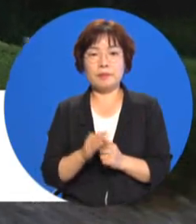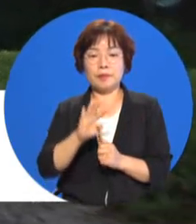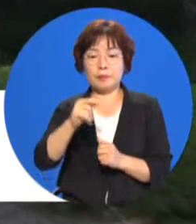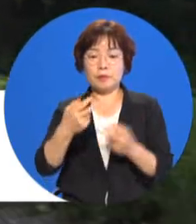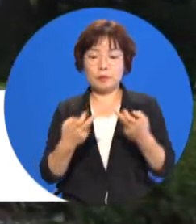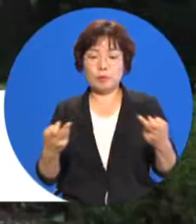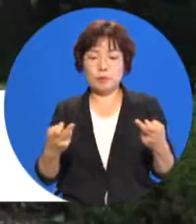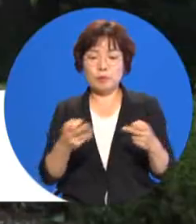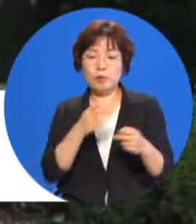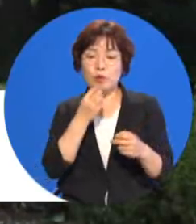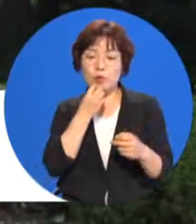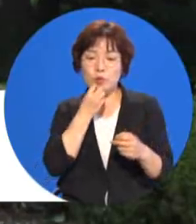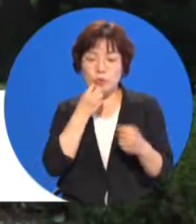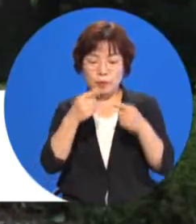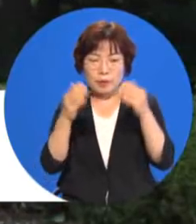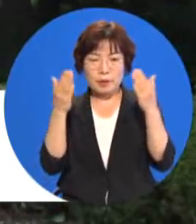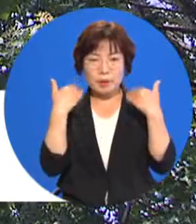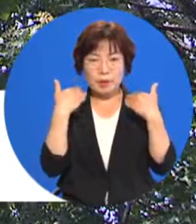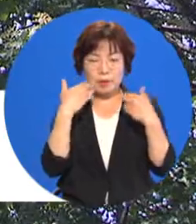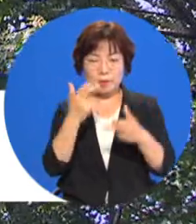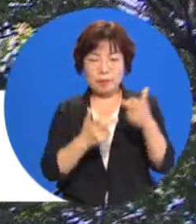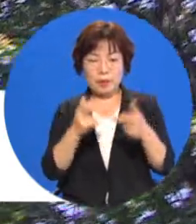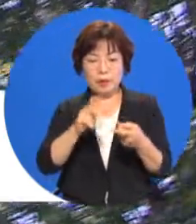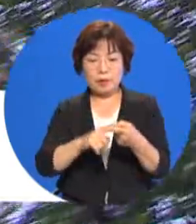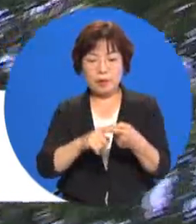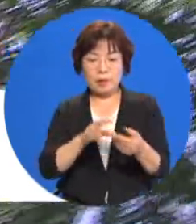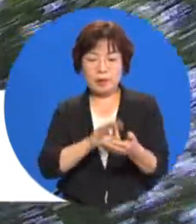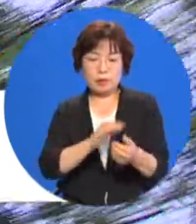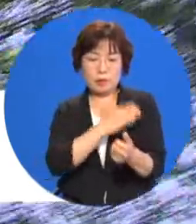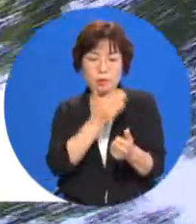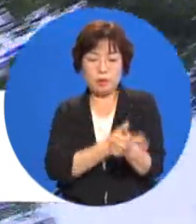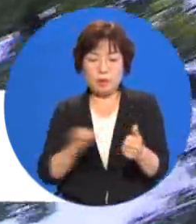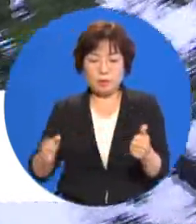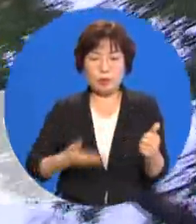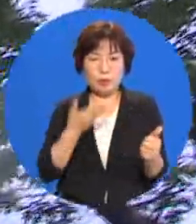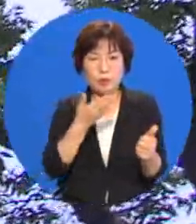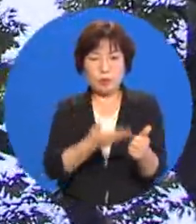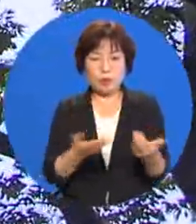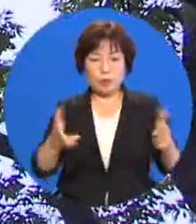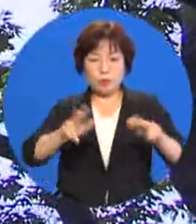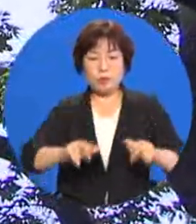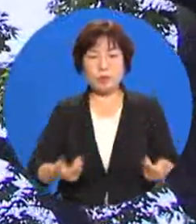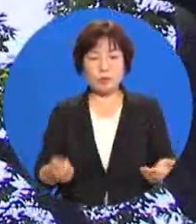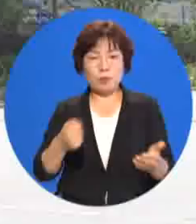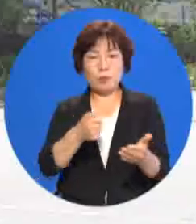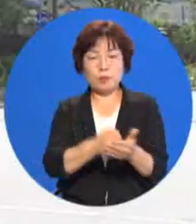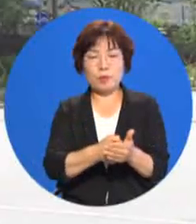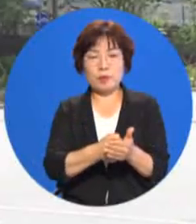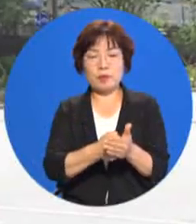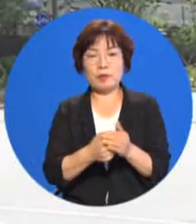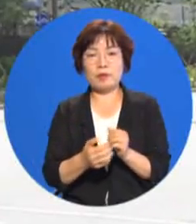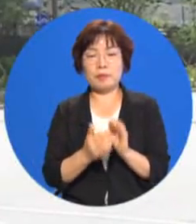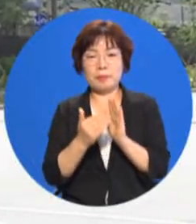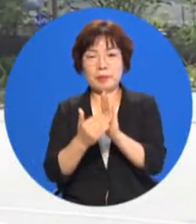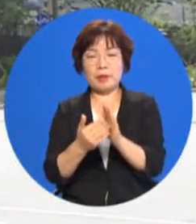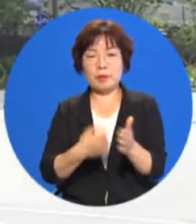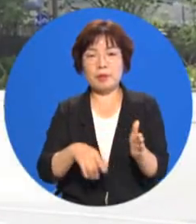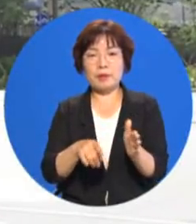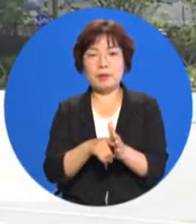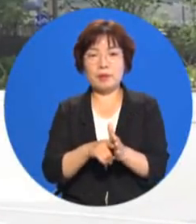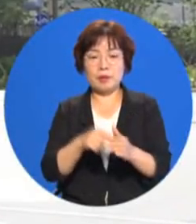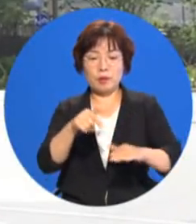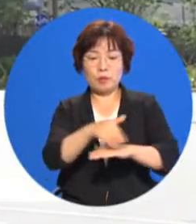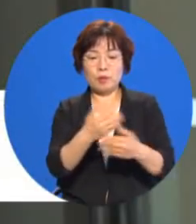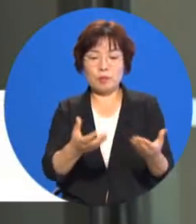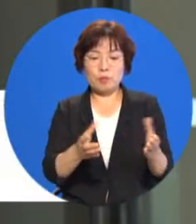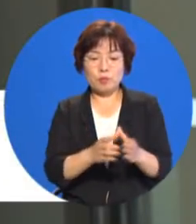백운산에 위치한 서울대 남부학술림의 무상 양도를 막기 위한 조치로 국립공원 지정이 검토된 것. 최근 기획재정부가